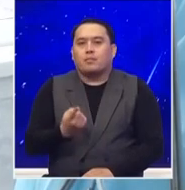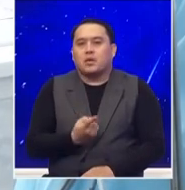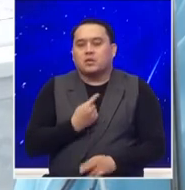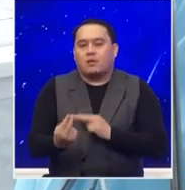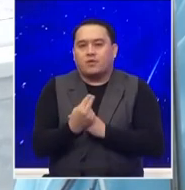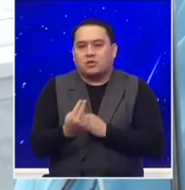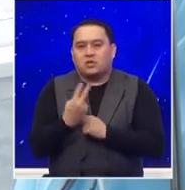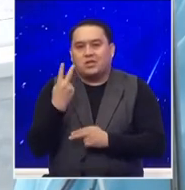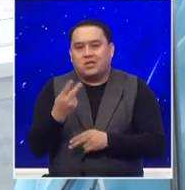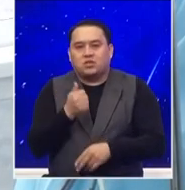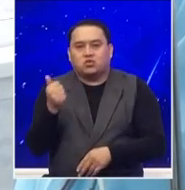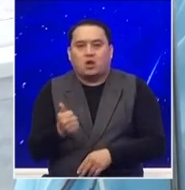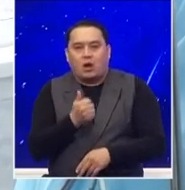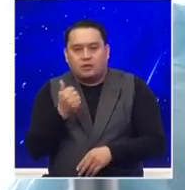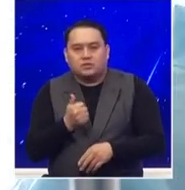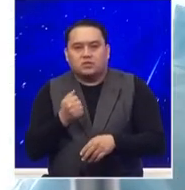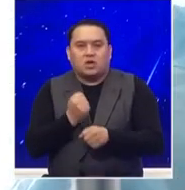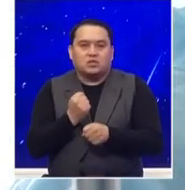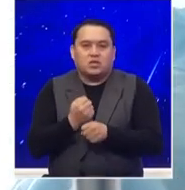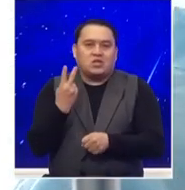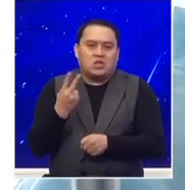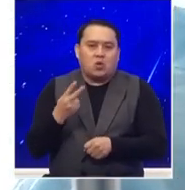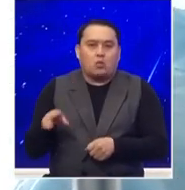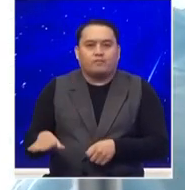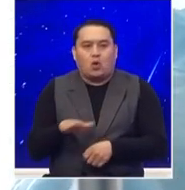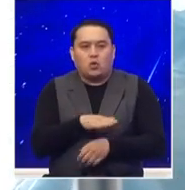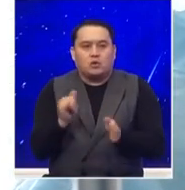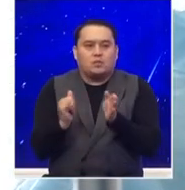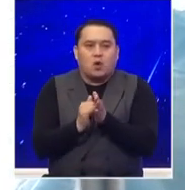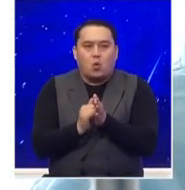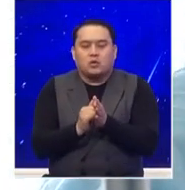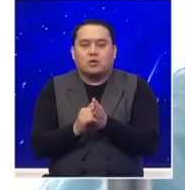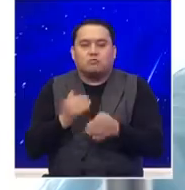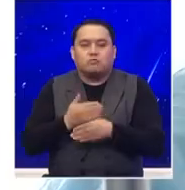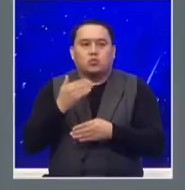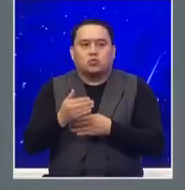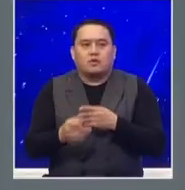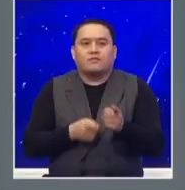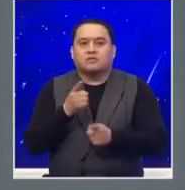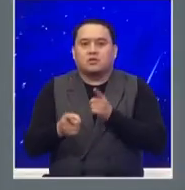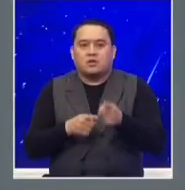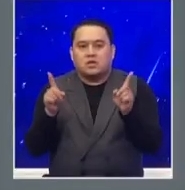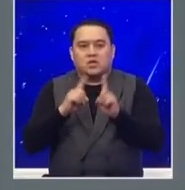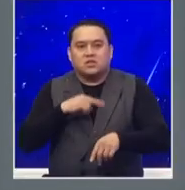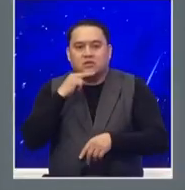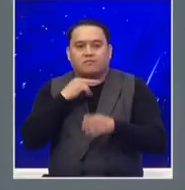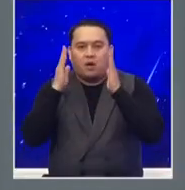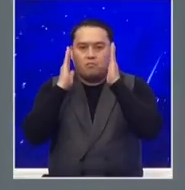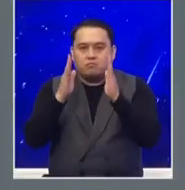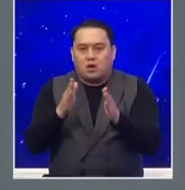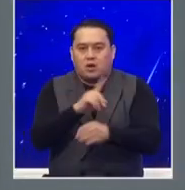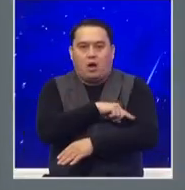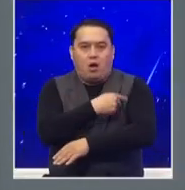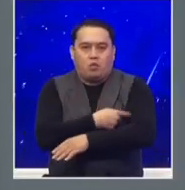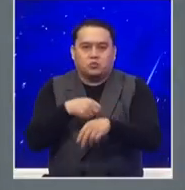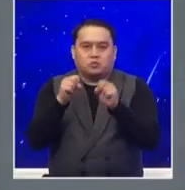екі ота жасалды. Бірі жамбас, екіншісі тізе буына. Имплантты дұрыс орнату, отадан кейін дұрыс оңалуға ерекше мән берілді. Бұл көпсалалы